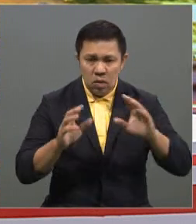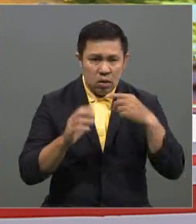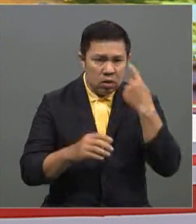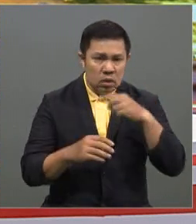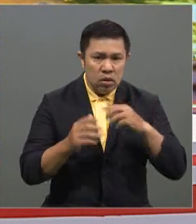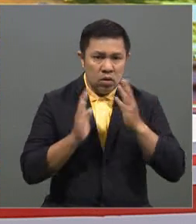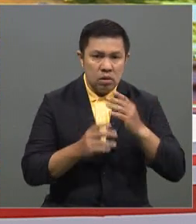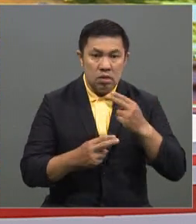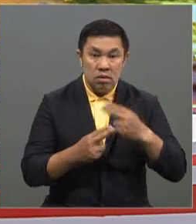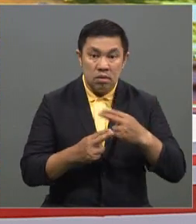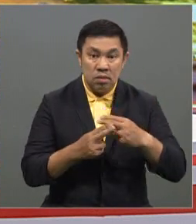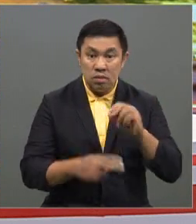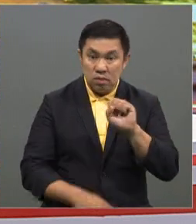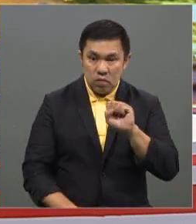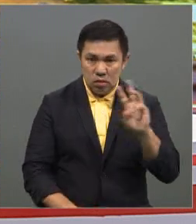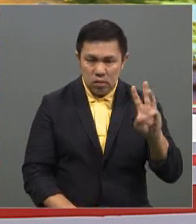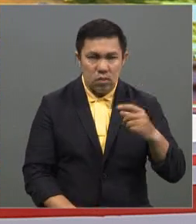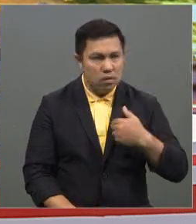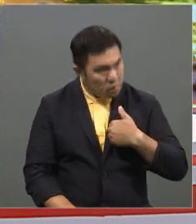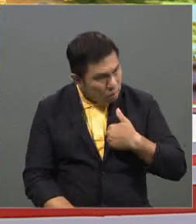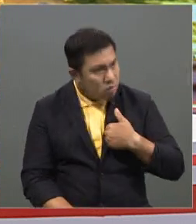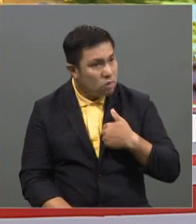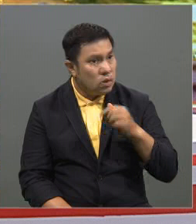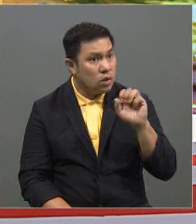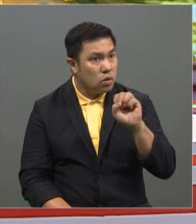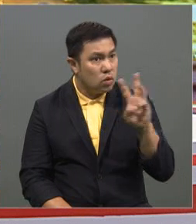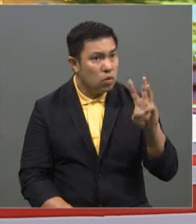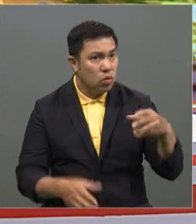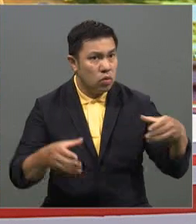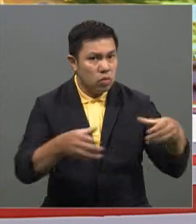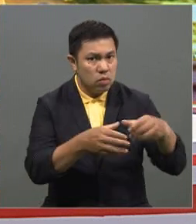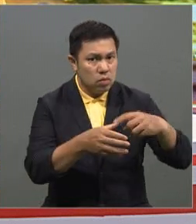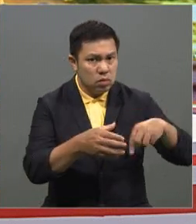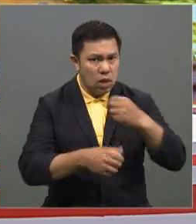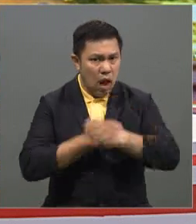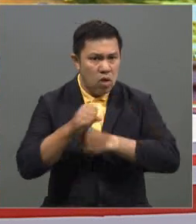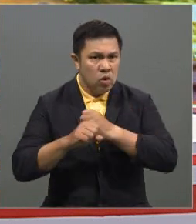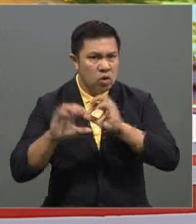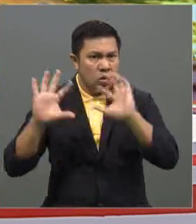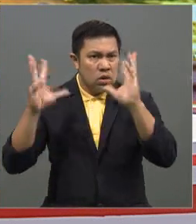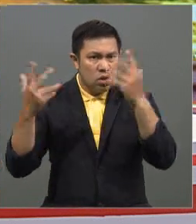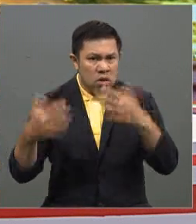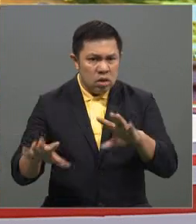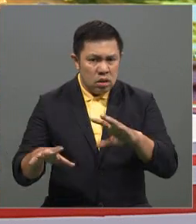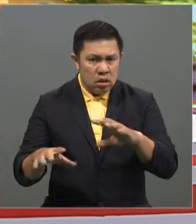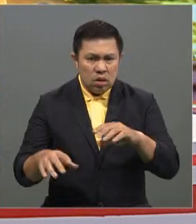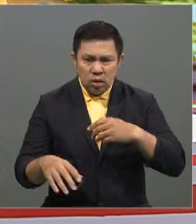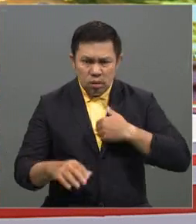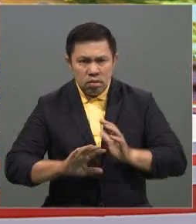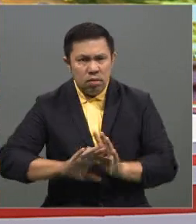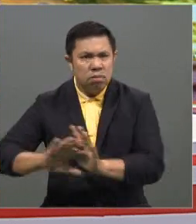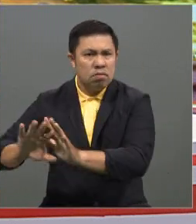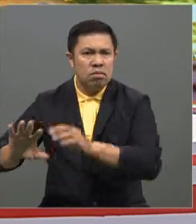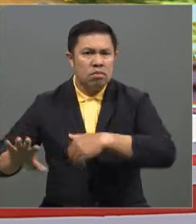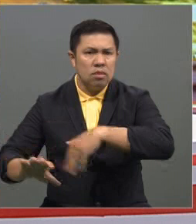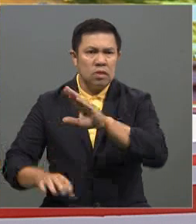ได้รับเลือกเป็นสวแล้วหลายคนออกมาบอกว่าเอ๊สวชุดเนี้ยก็หมดแล้วนะก็หมดวาระแล้วก็ควรที่จะหมดๆไปมย